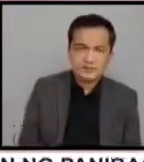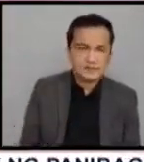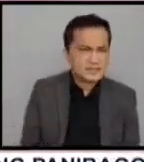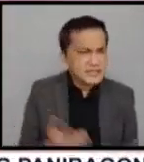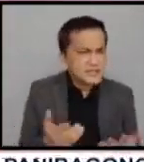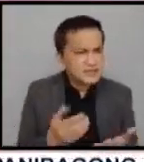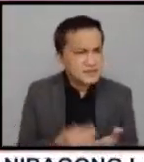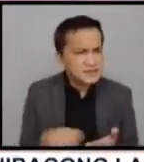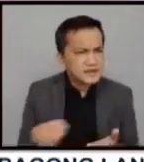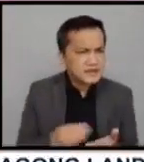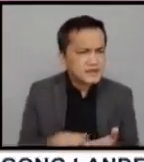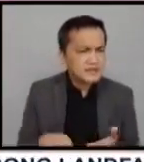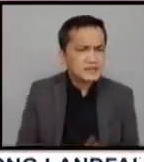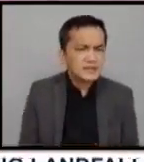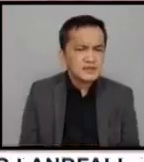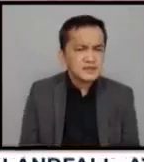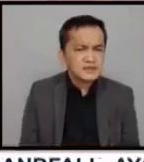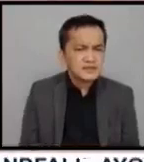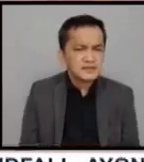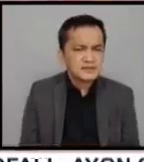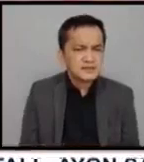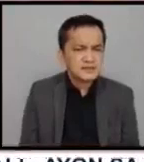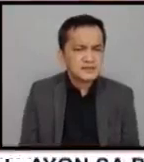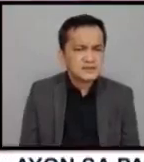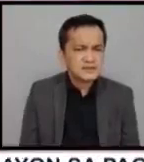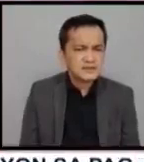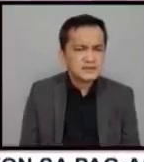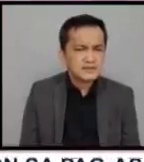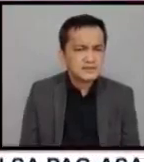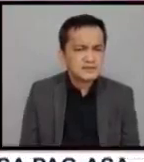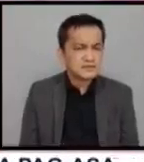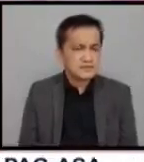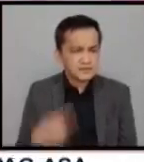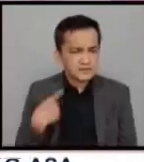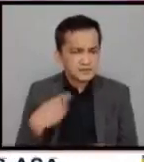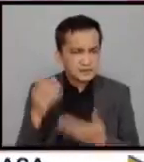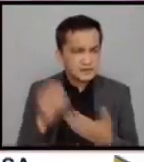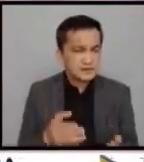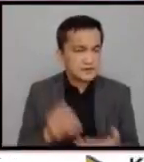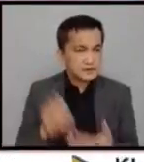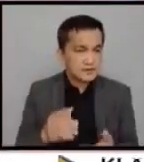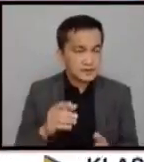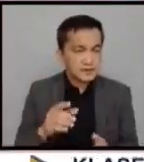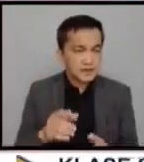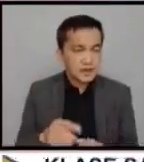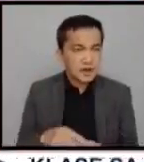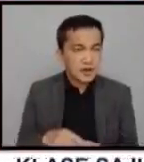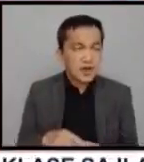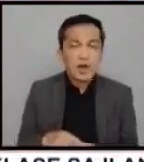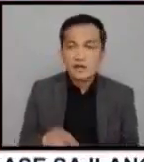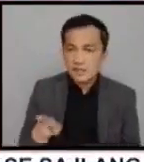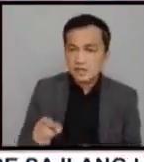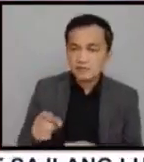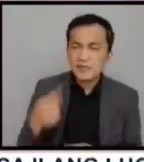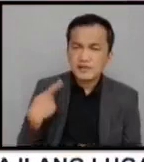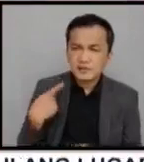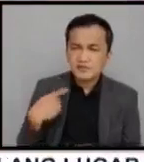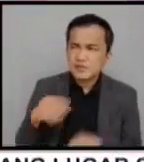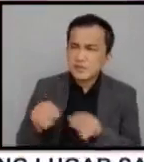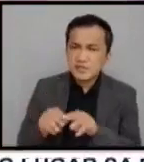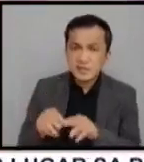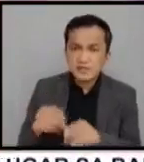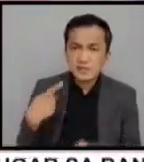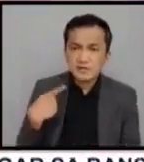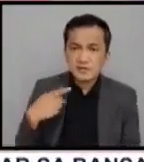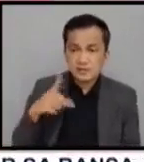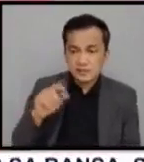cars? Meron po sa mga nagsusupply ng leathers din. Mm. Usually meron din sa Marikina. Ganun. Ah, okay. Yes. Alright. Sige,